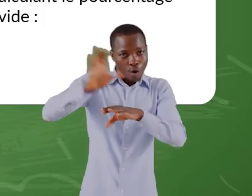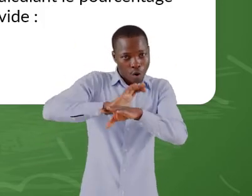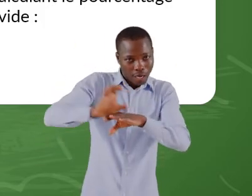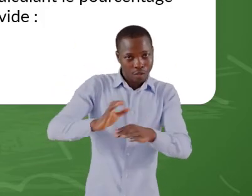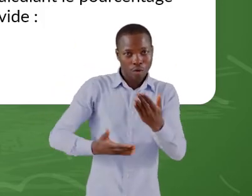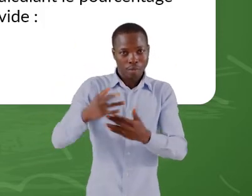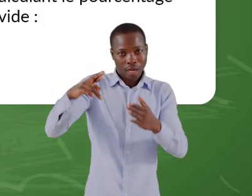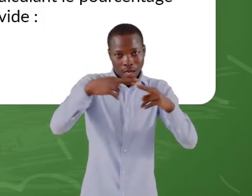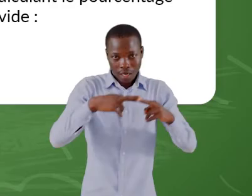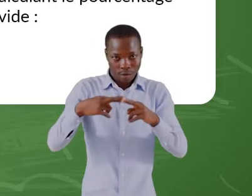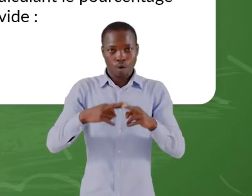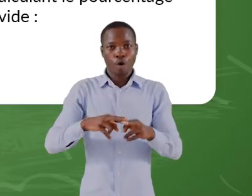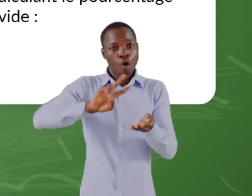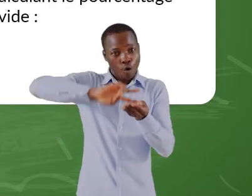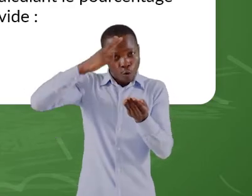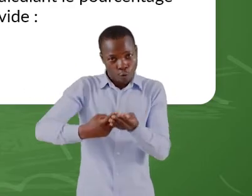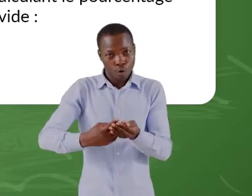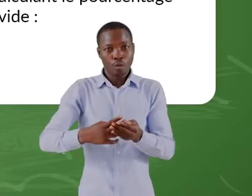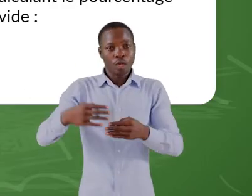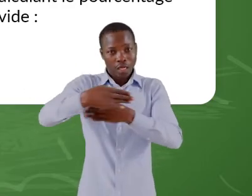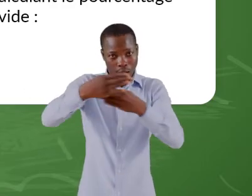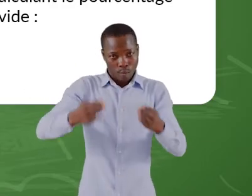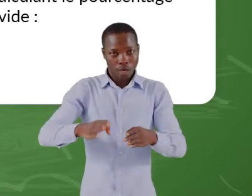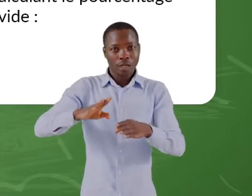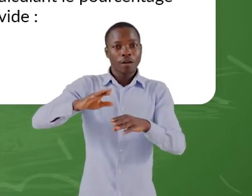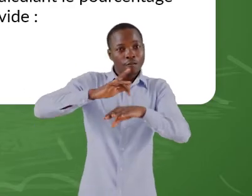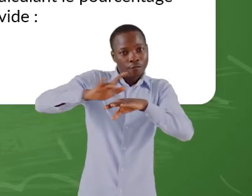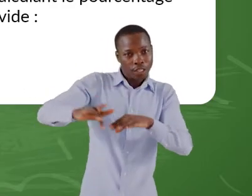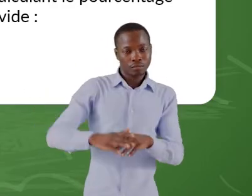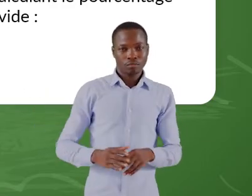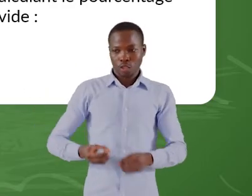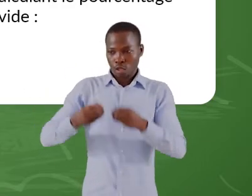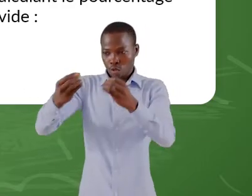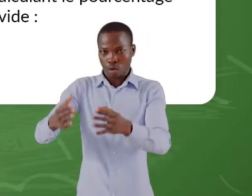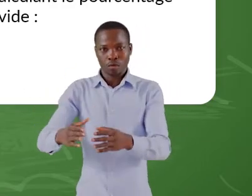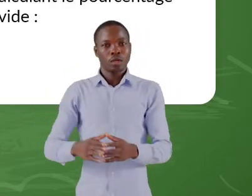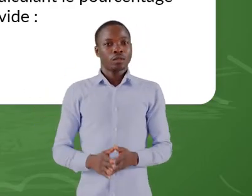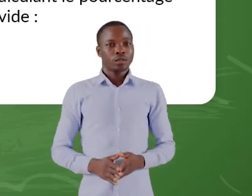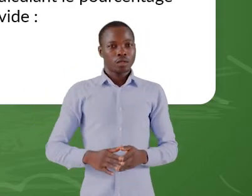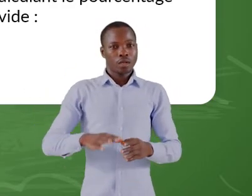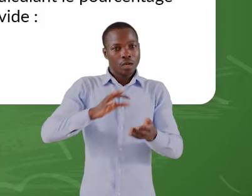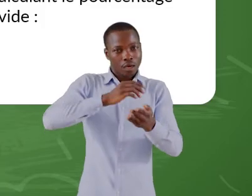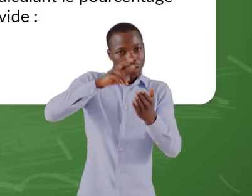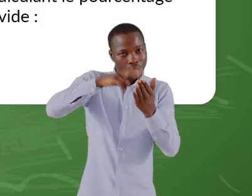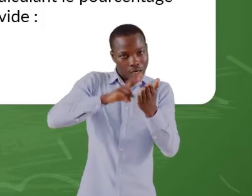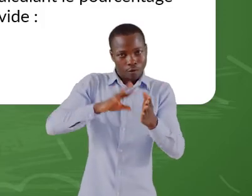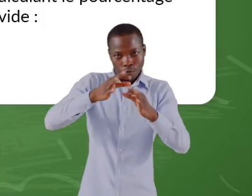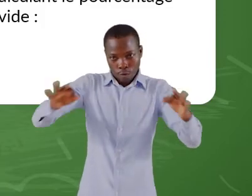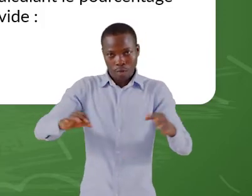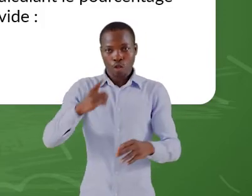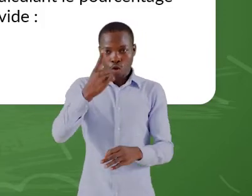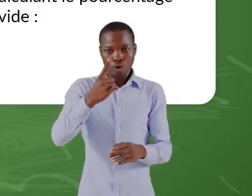par rapport au volume de la boîte vide. Ce qui nous donne la formule suivante, 1